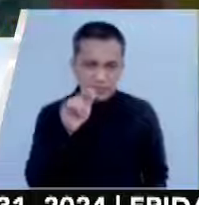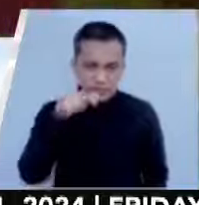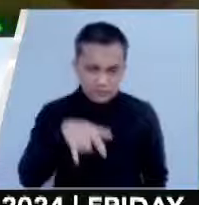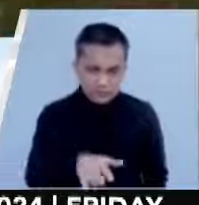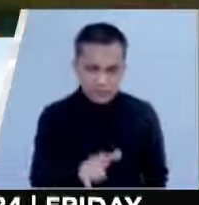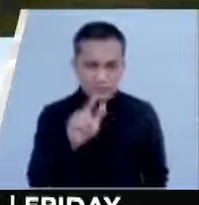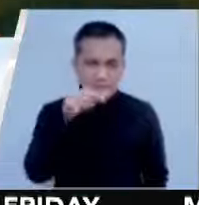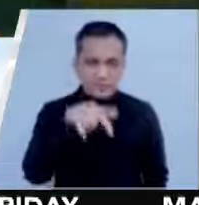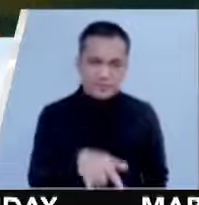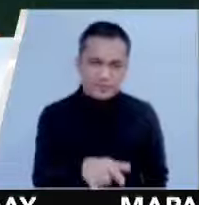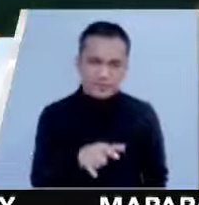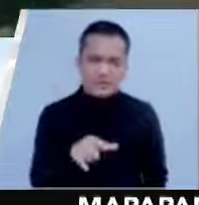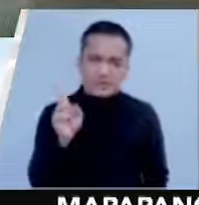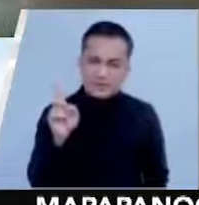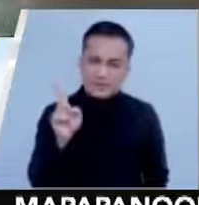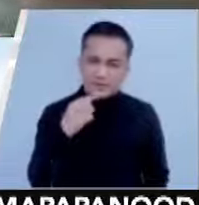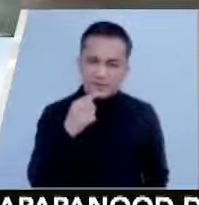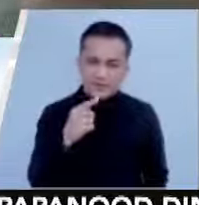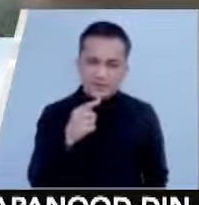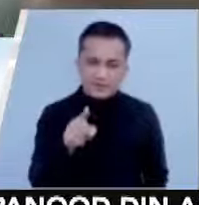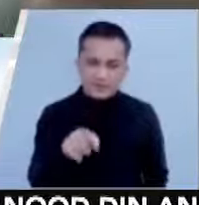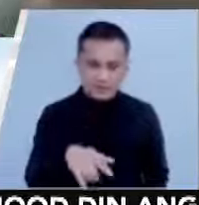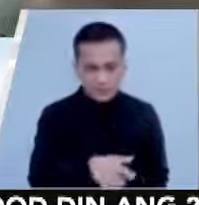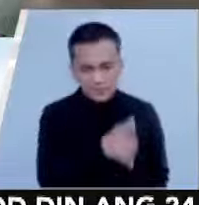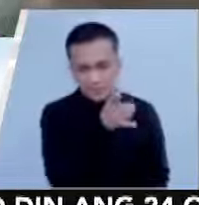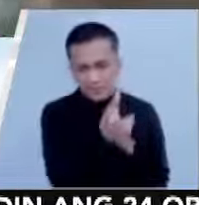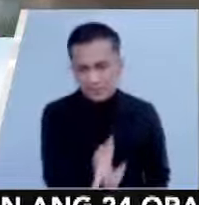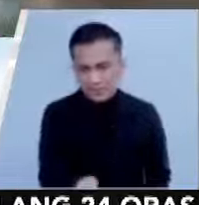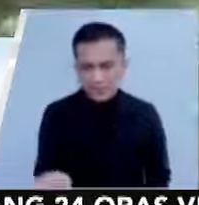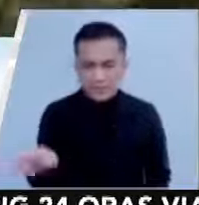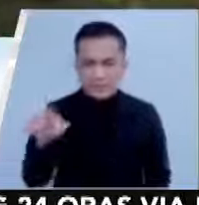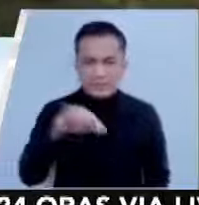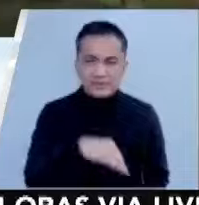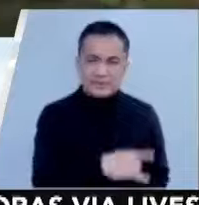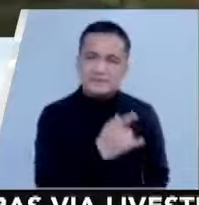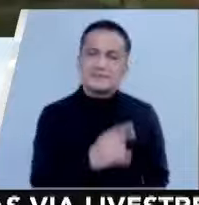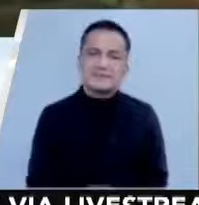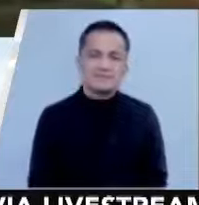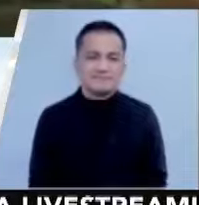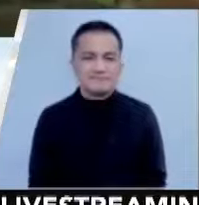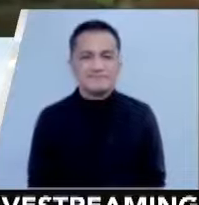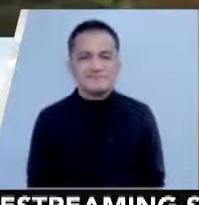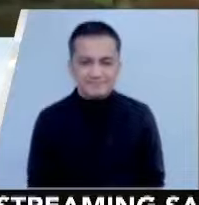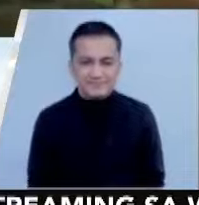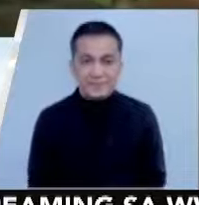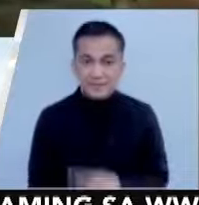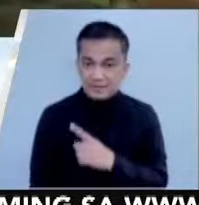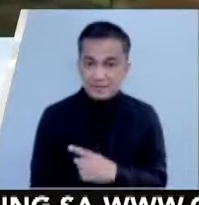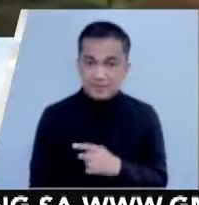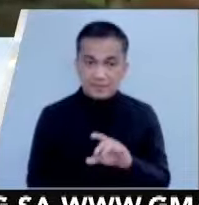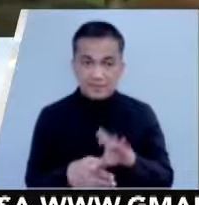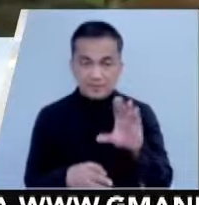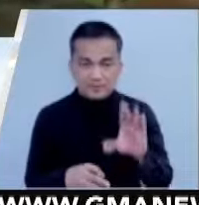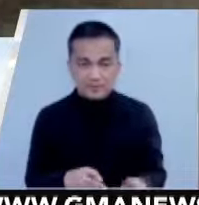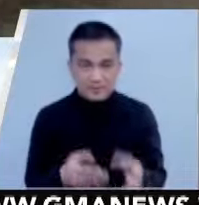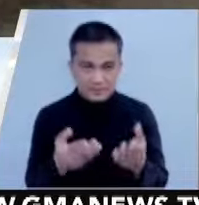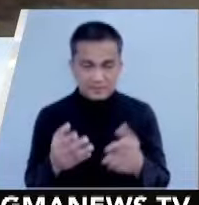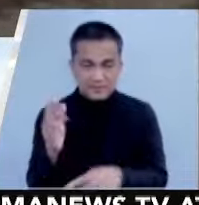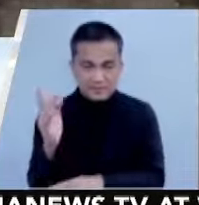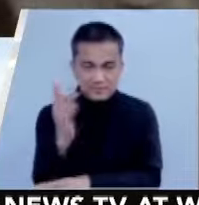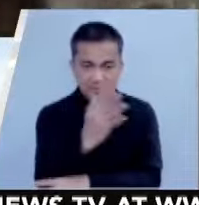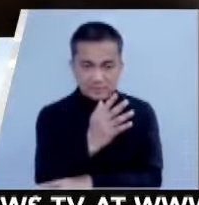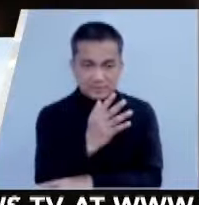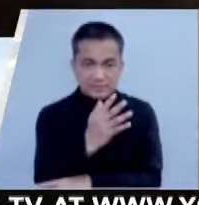button para sa ascent at descent aerial maneuvers at para makumpleto ang inyong forest Adventure